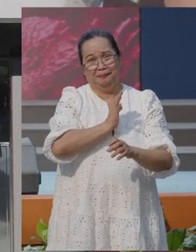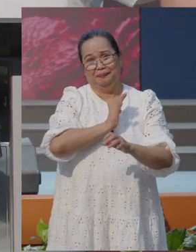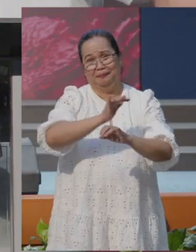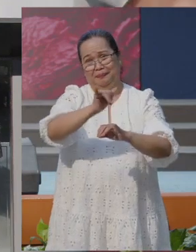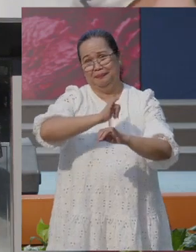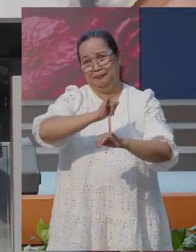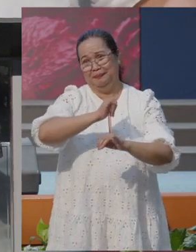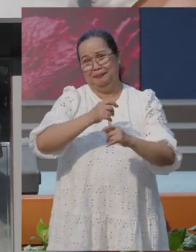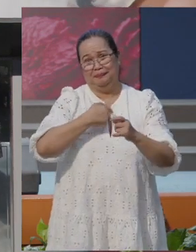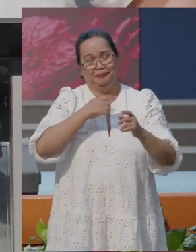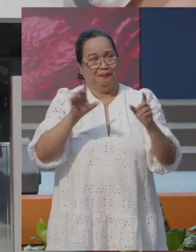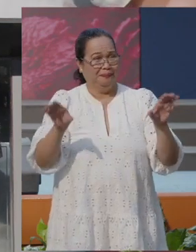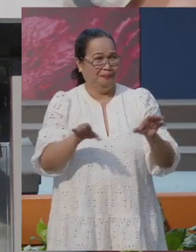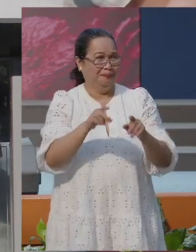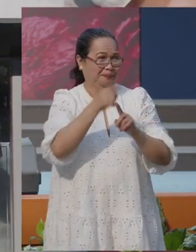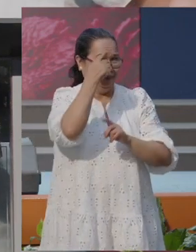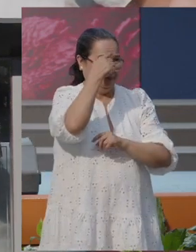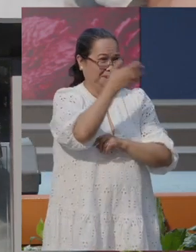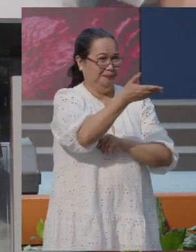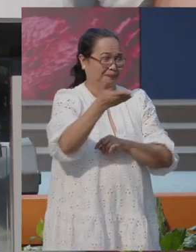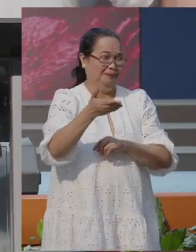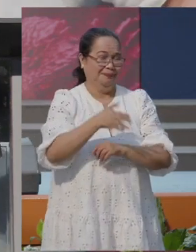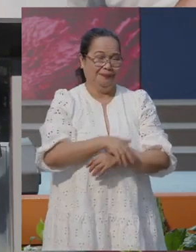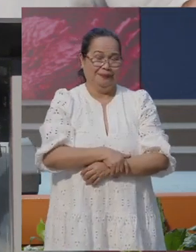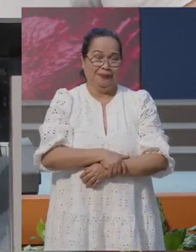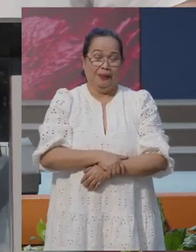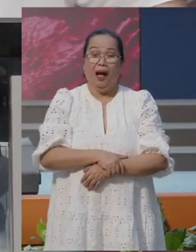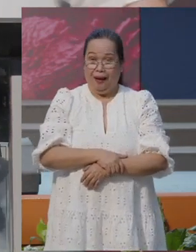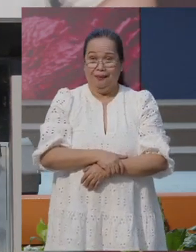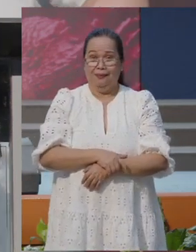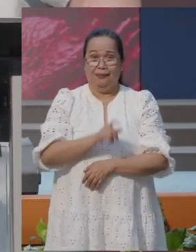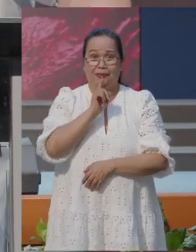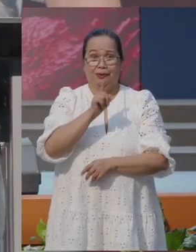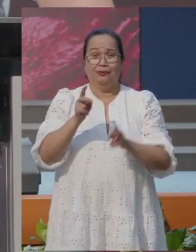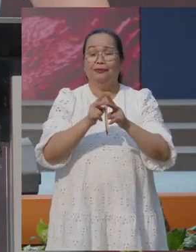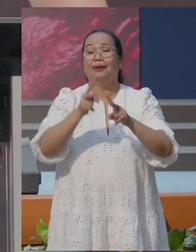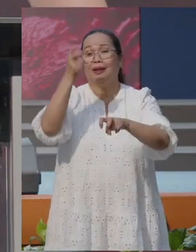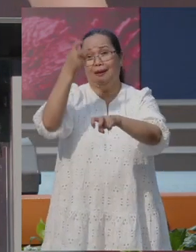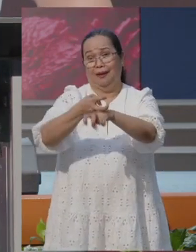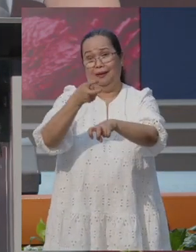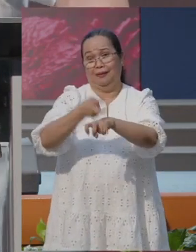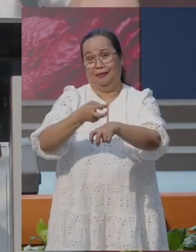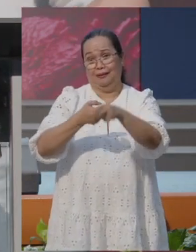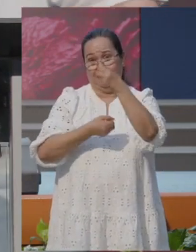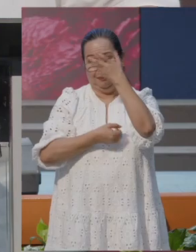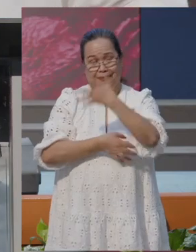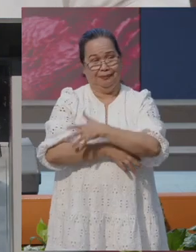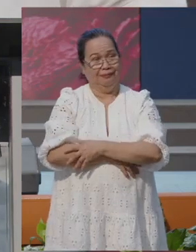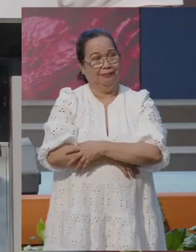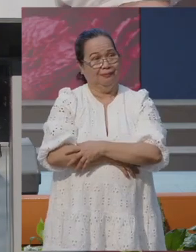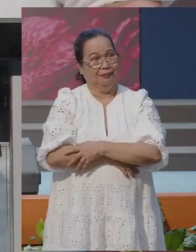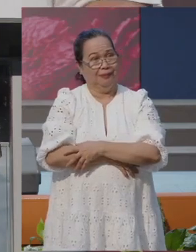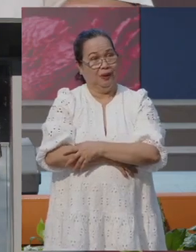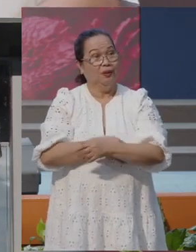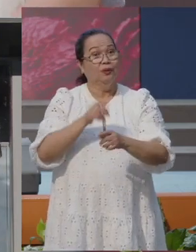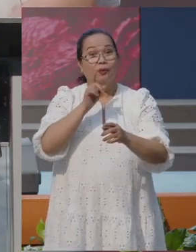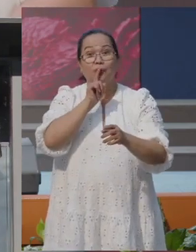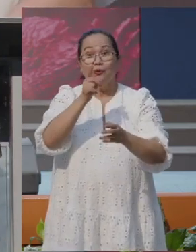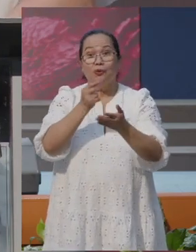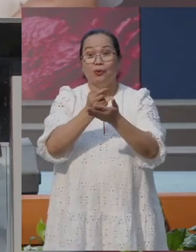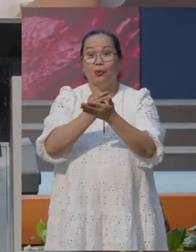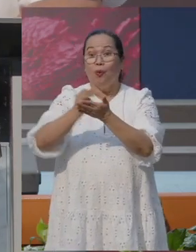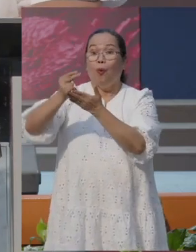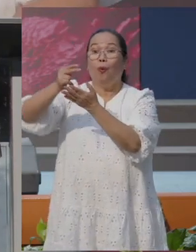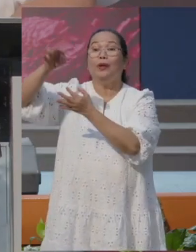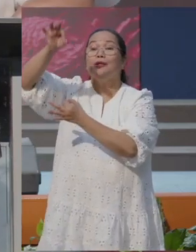to you. Napakahirap pong sundin. Tanging ang supernatural na kapangyarihan